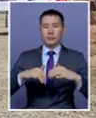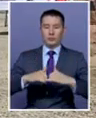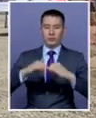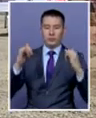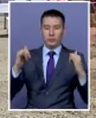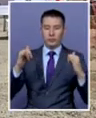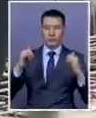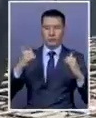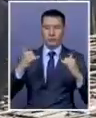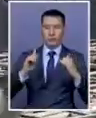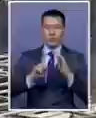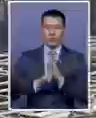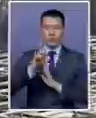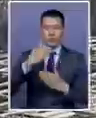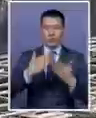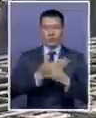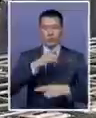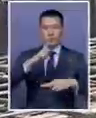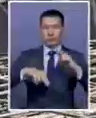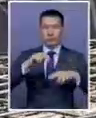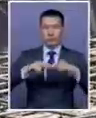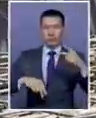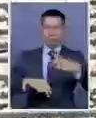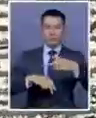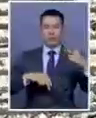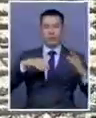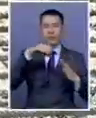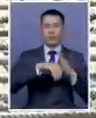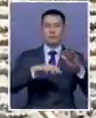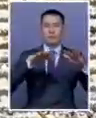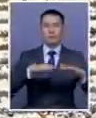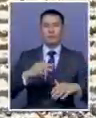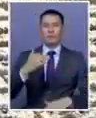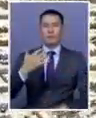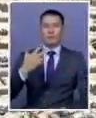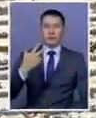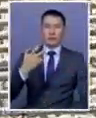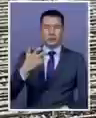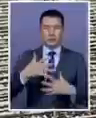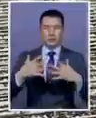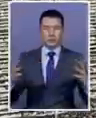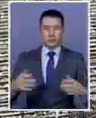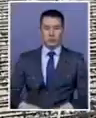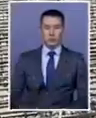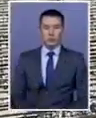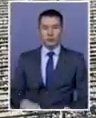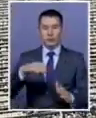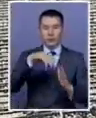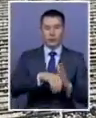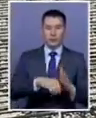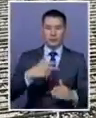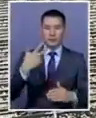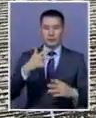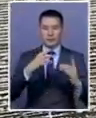Бұл ретте 300 төсек орынға арналған екінші модульдік жұқпалы аурулар ауруханасының құрылысы басталды. Оның ішінде 30